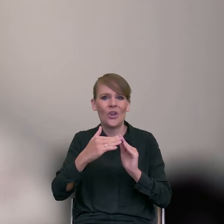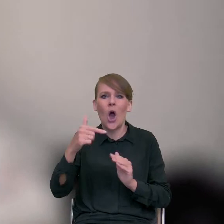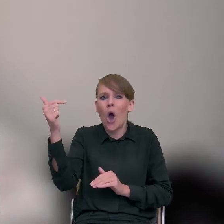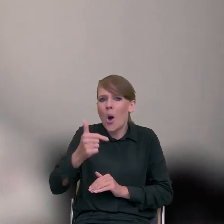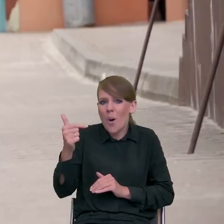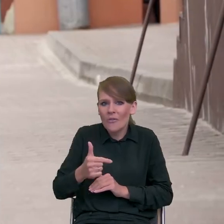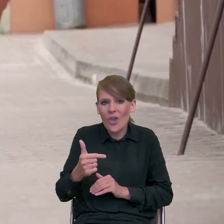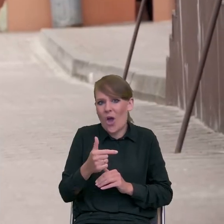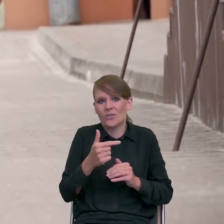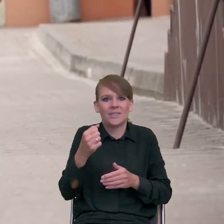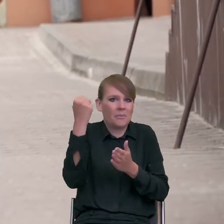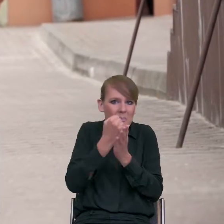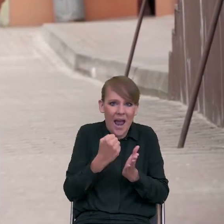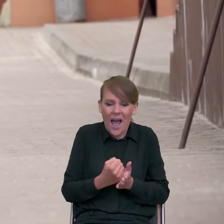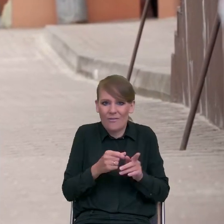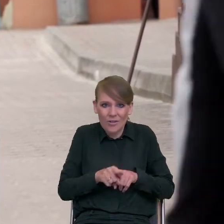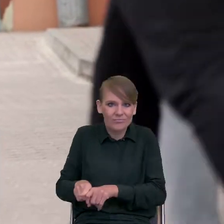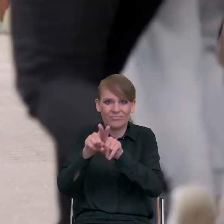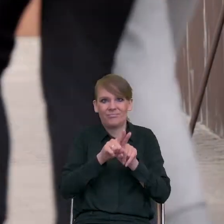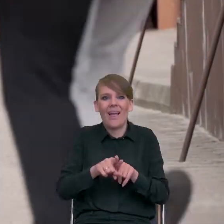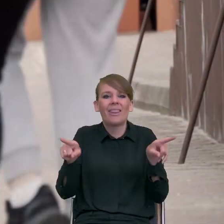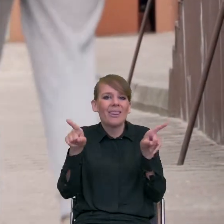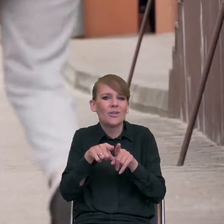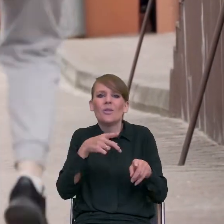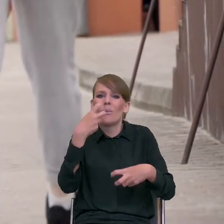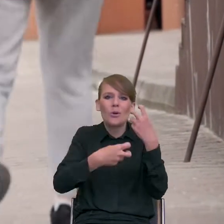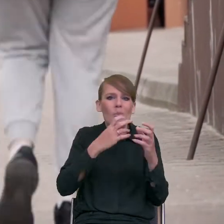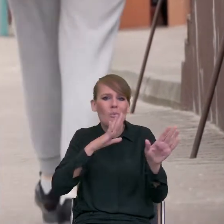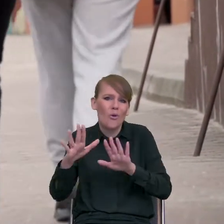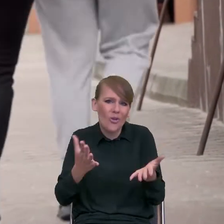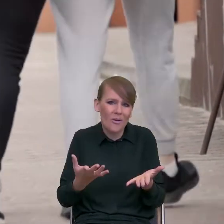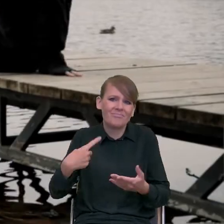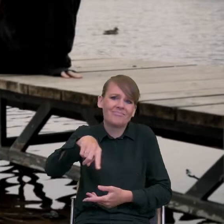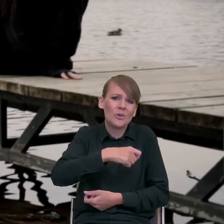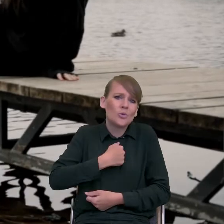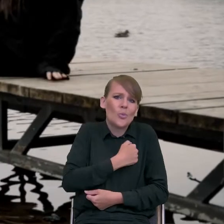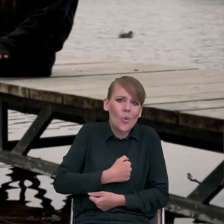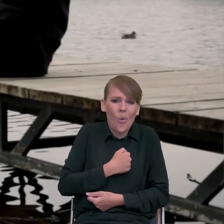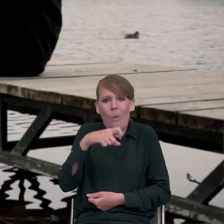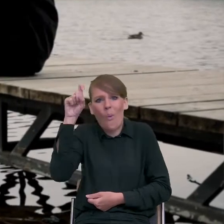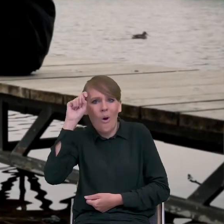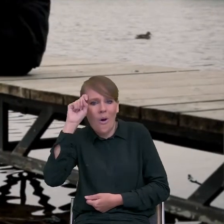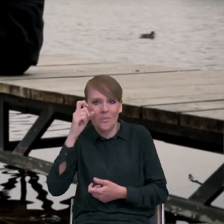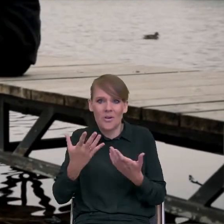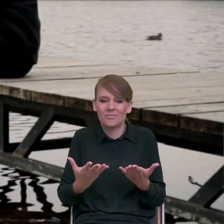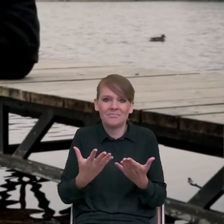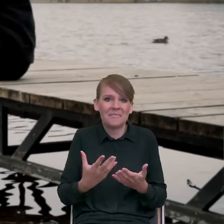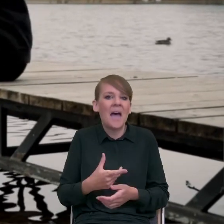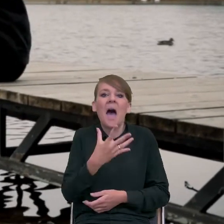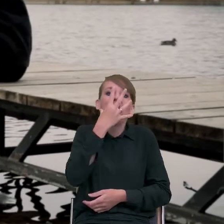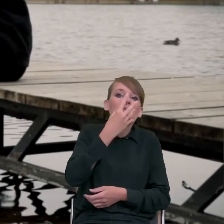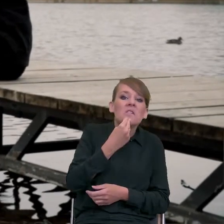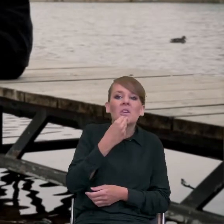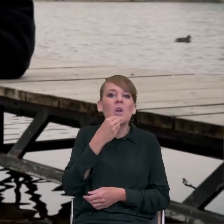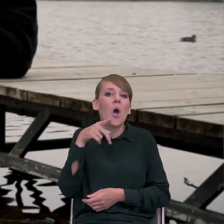obowiązki, prawa. Łączą nas też podobne problemy, smutki, kłopoty. Nie określa nas wygląd, status